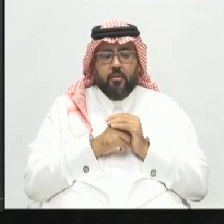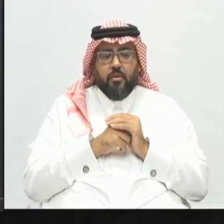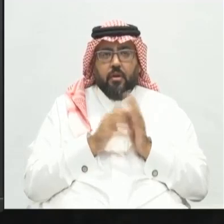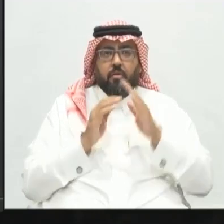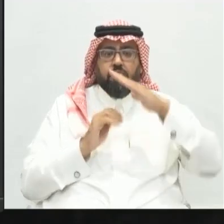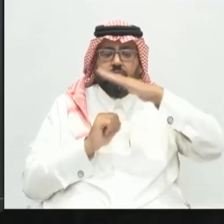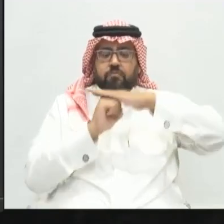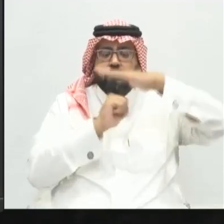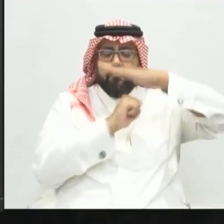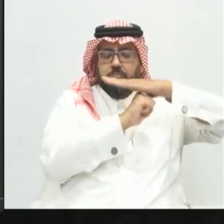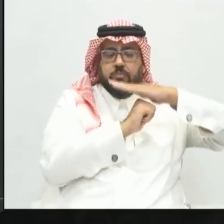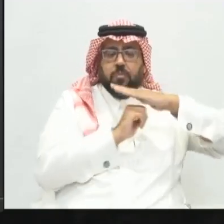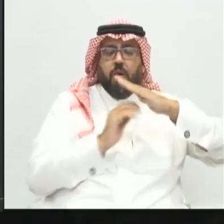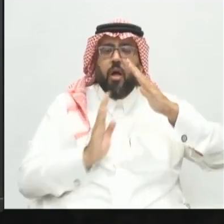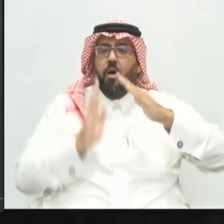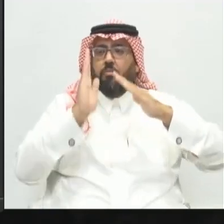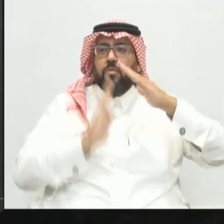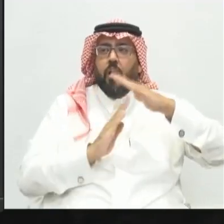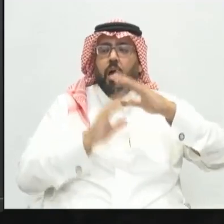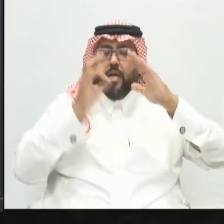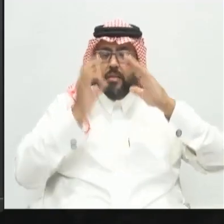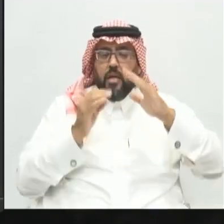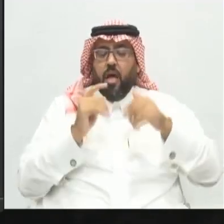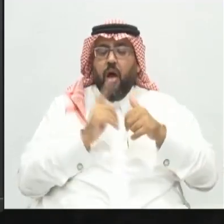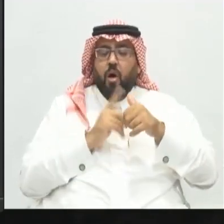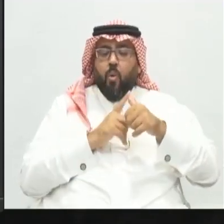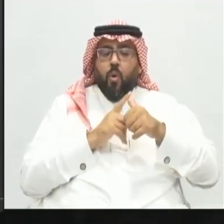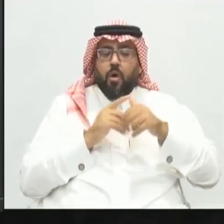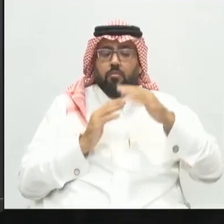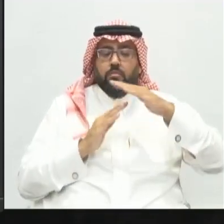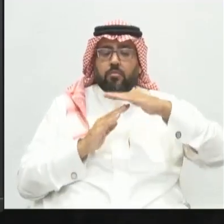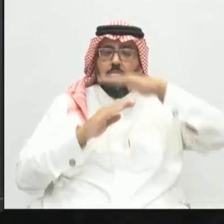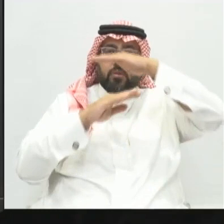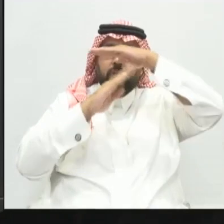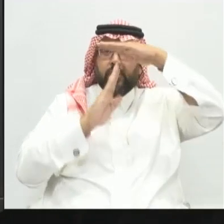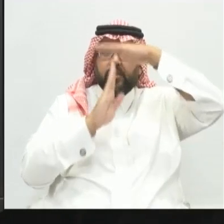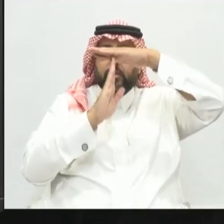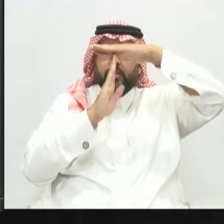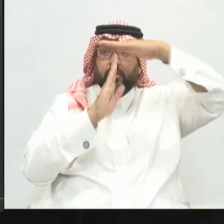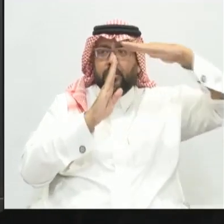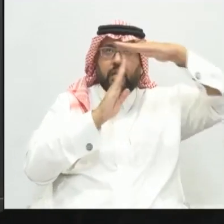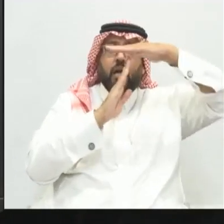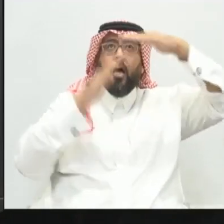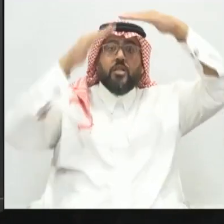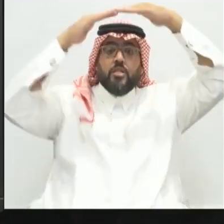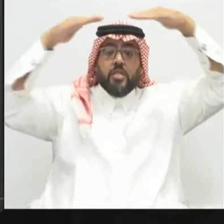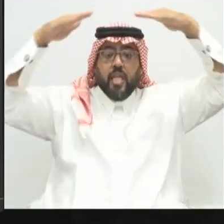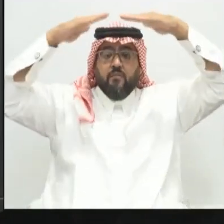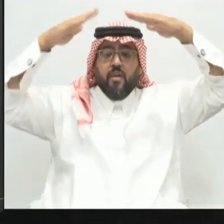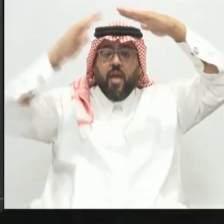الاعمده يعد معلم رئيس للمرحله الاخرى اللي هو صب الاسقف